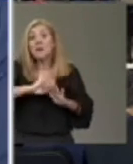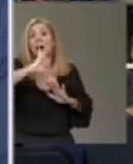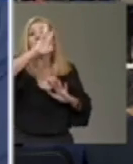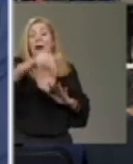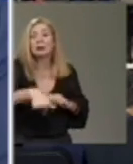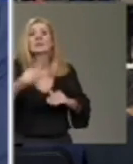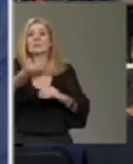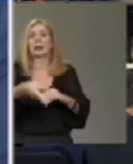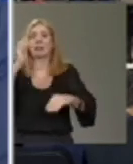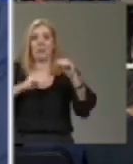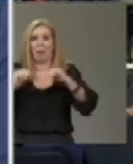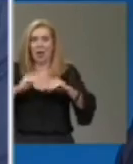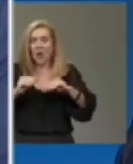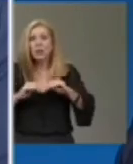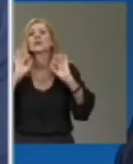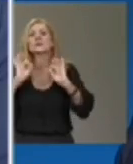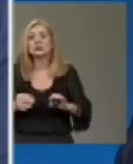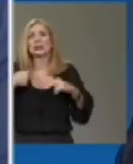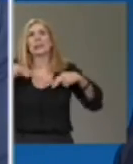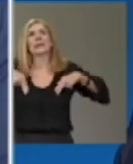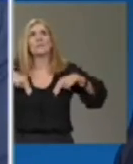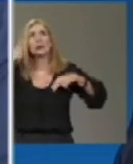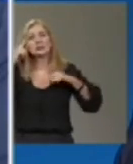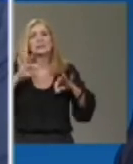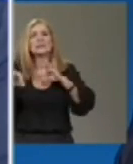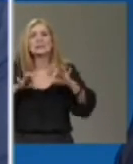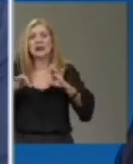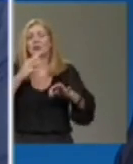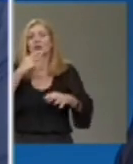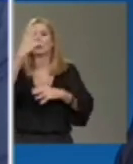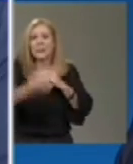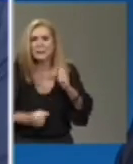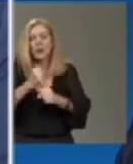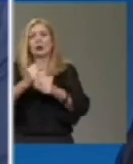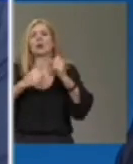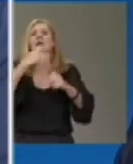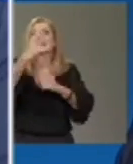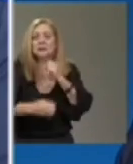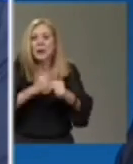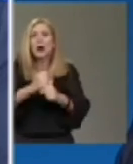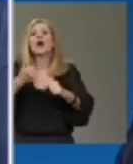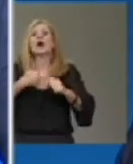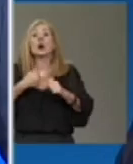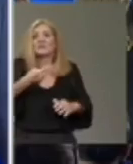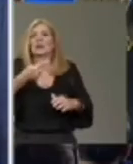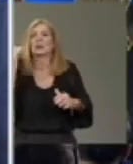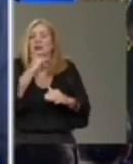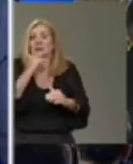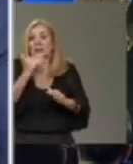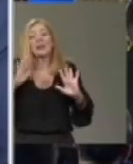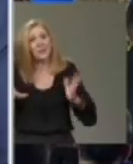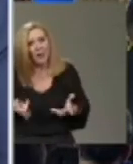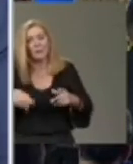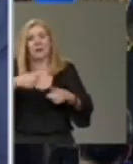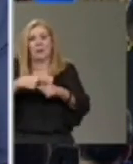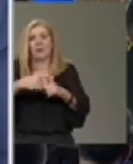την υποβάθμιση του βιοτικού επιπέδου του έλληνα στα 10 χρόνια των μνημονίων κύριε πανταζή ο αυτές οι αυξήσεις